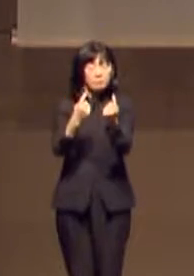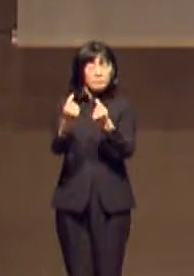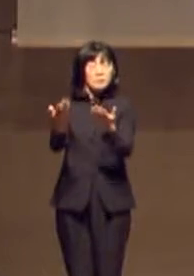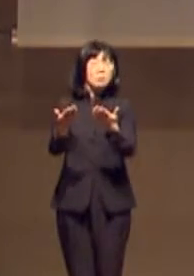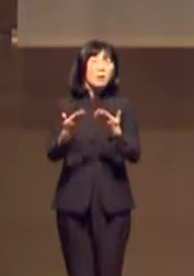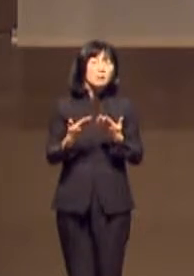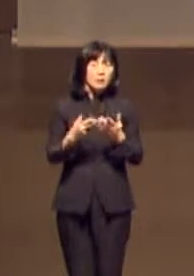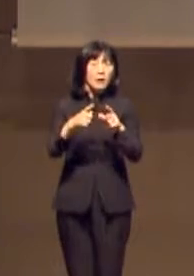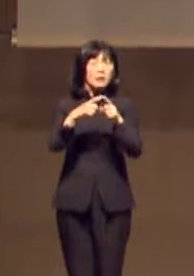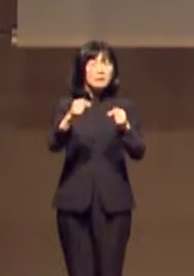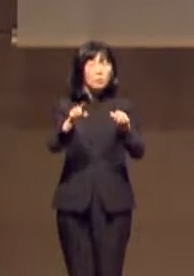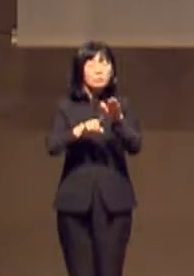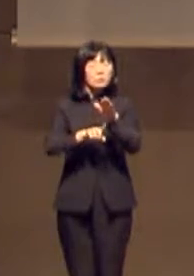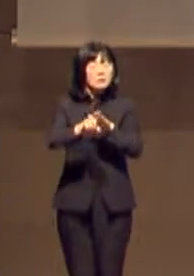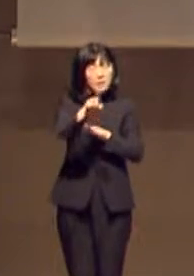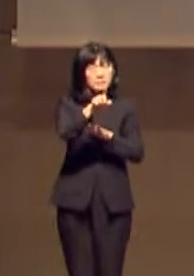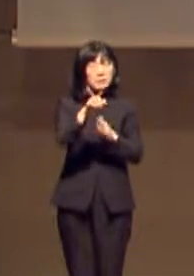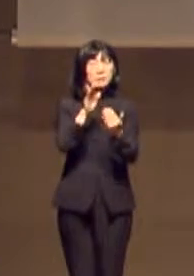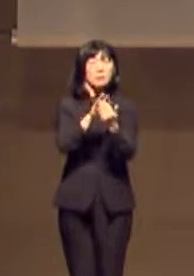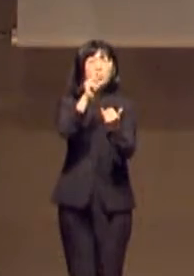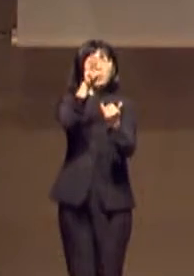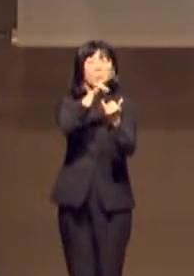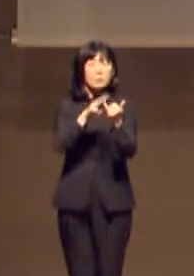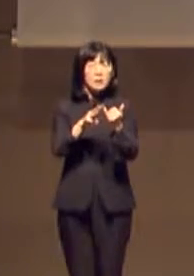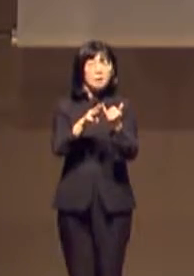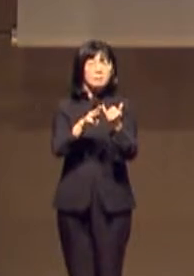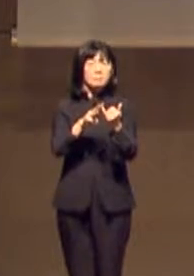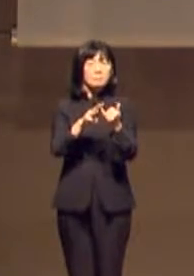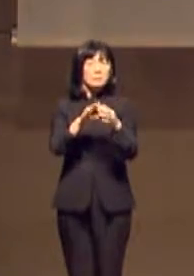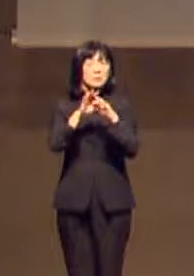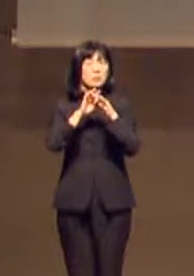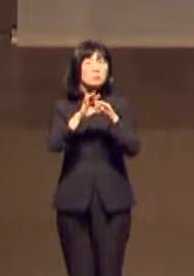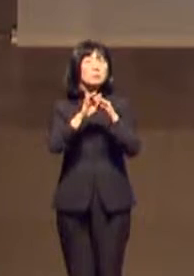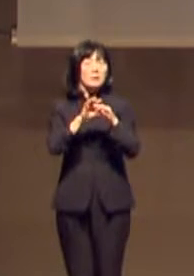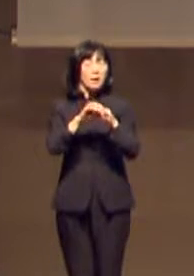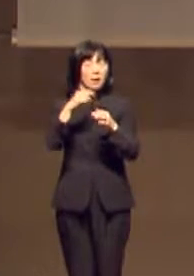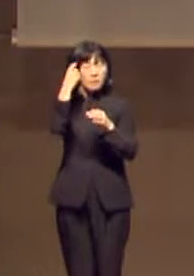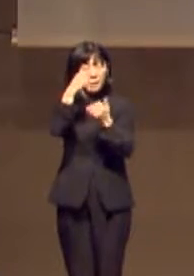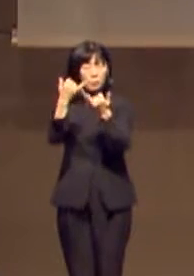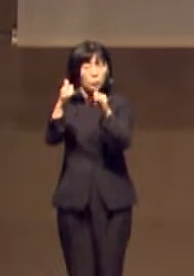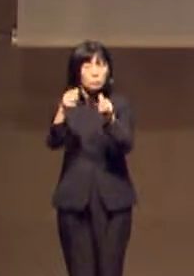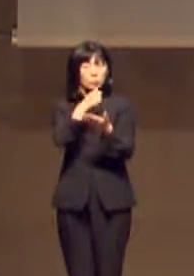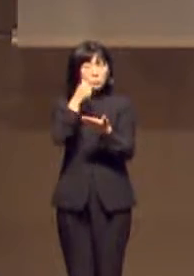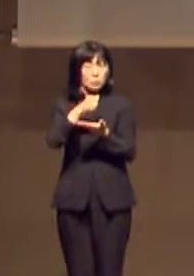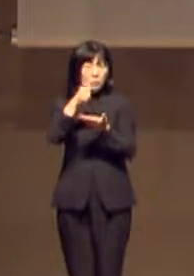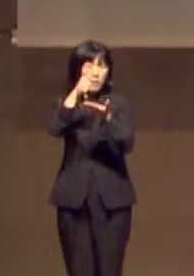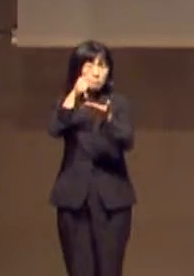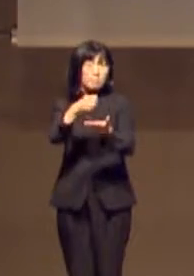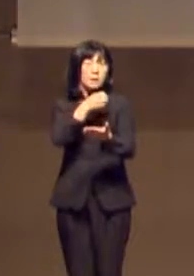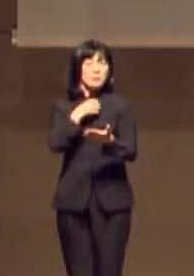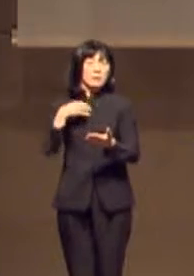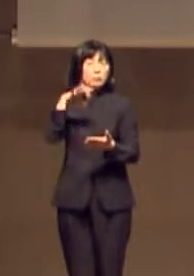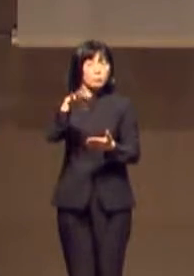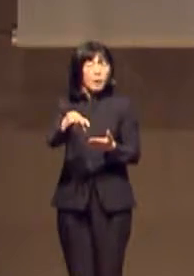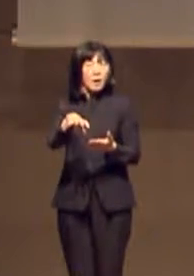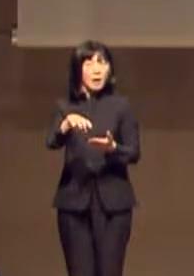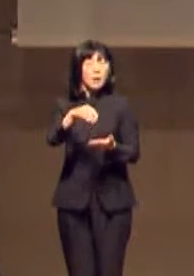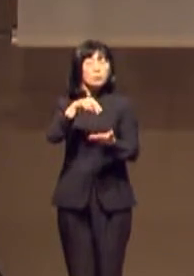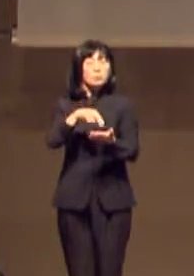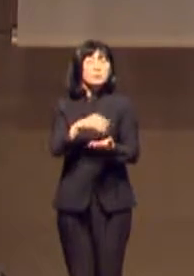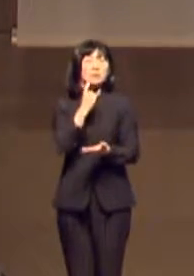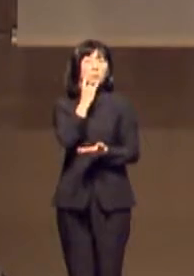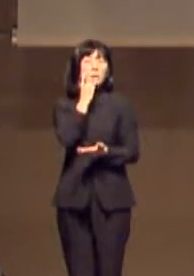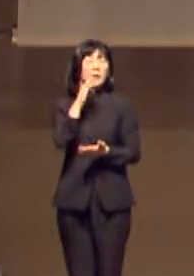の最先端の防災を、外国人の方々に紹介する場として大いに期待しております